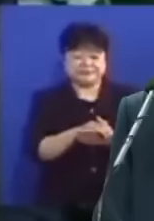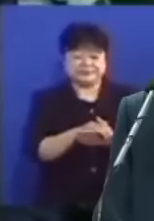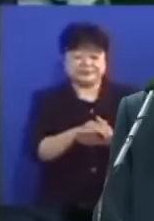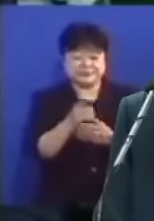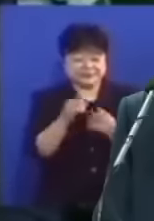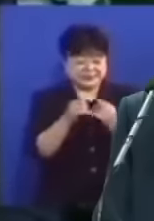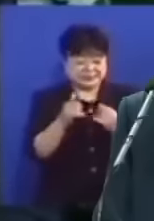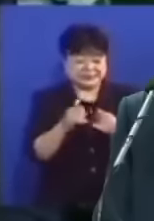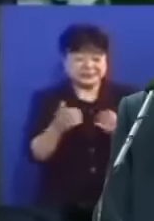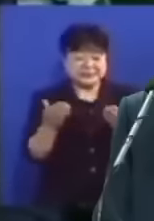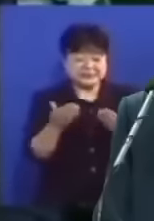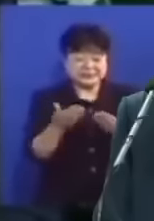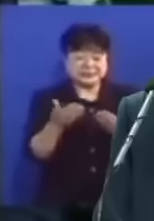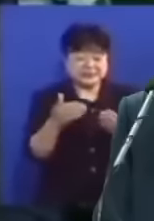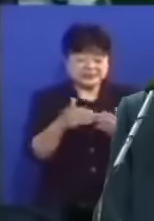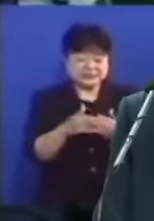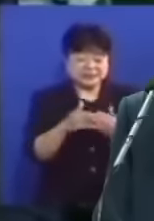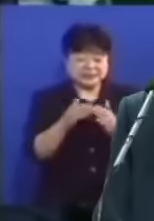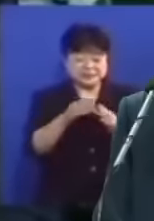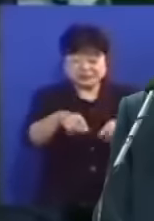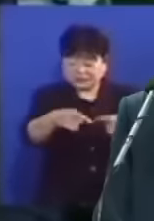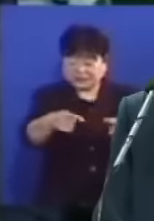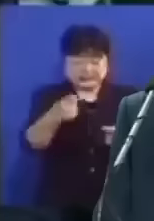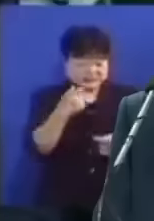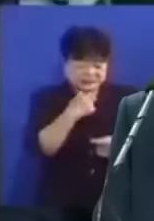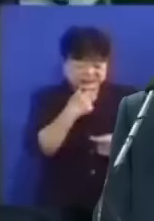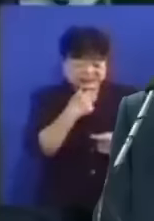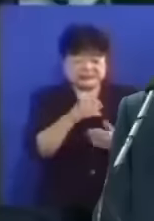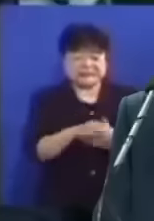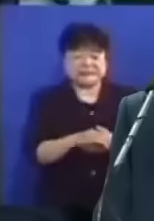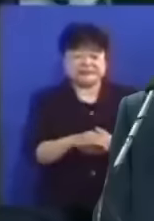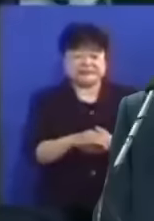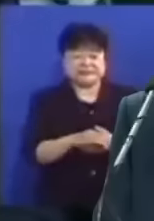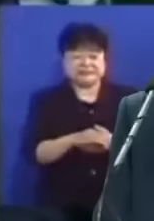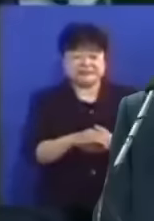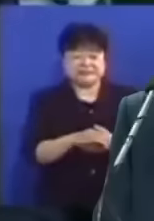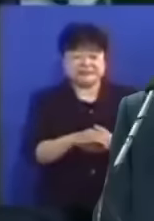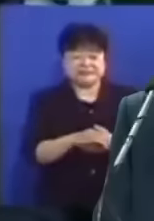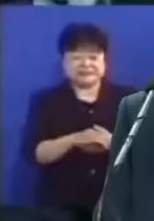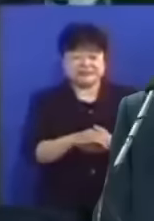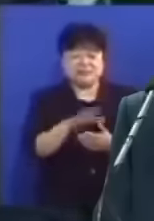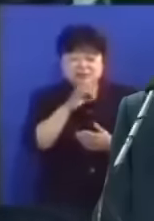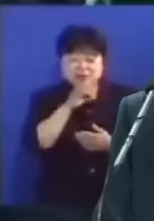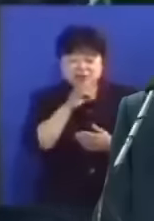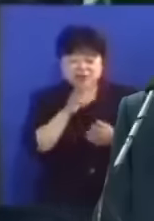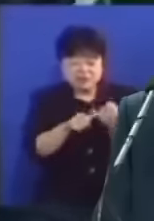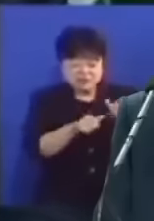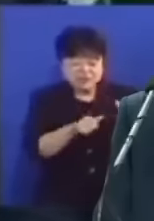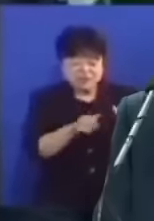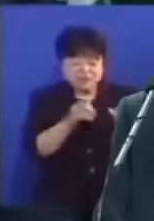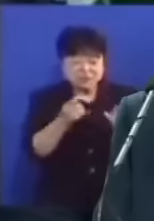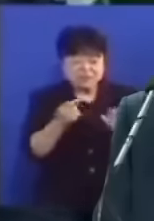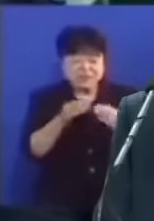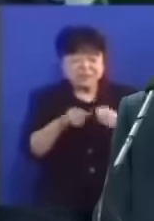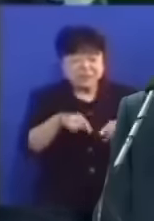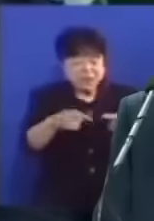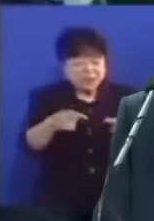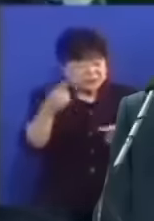그런 사람이 일찍 집에 들어온다면 정신감정을 좀 해봐야 될 남자인 것입니다.